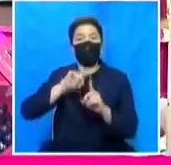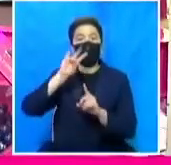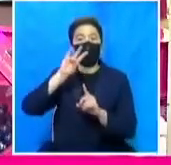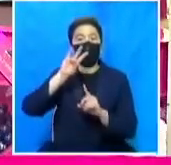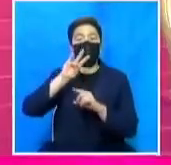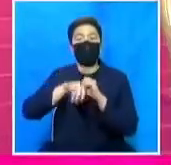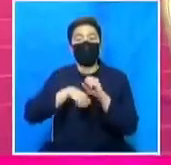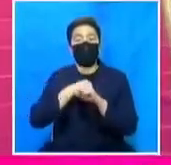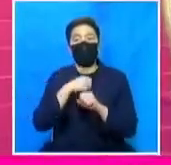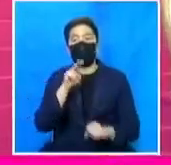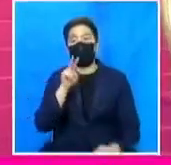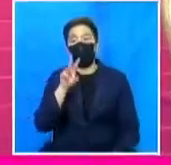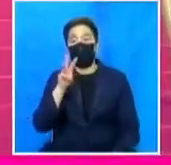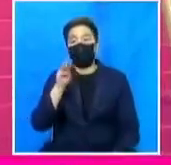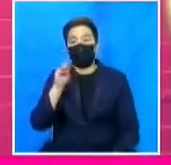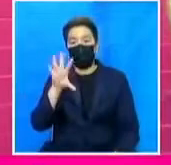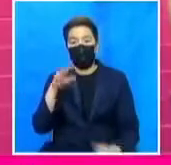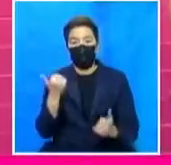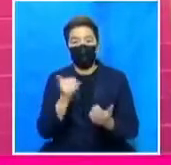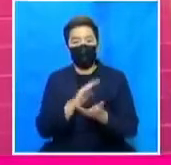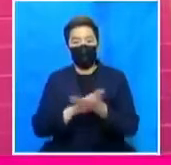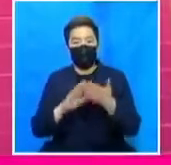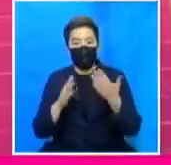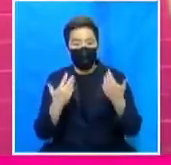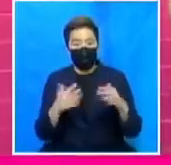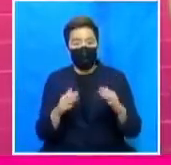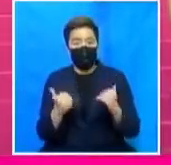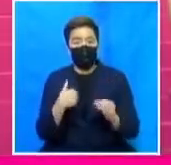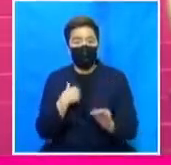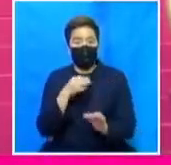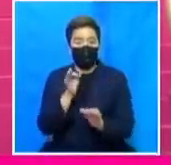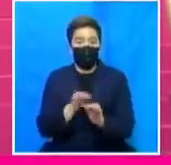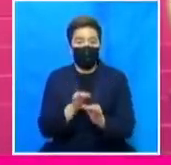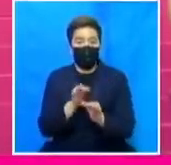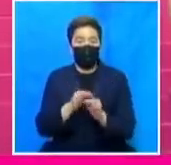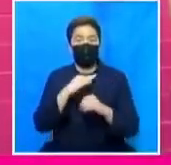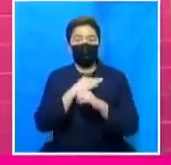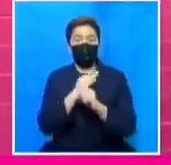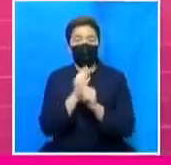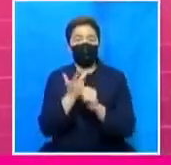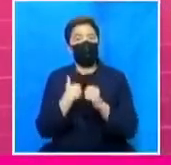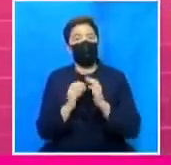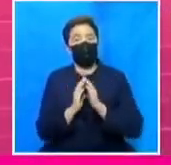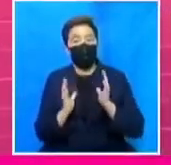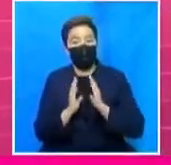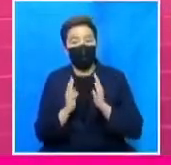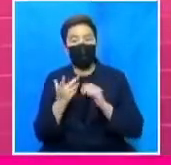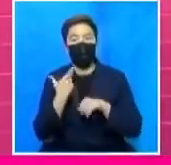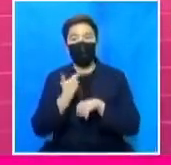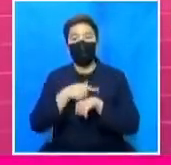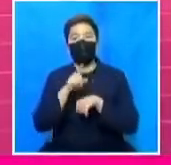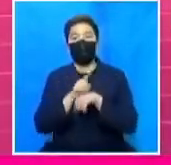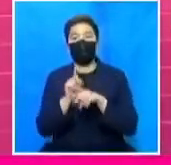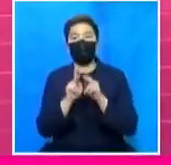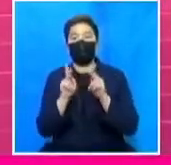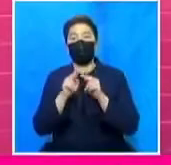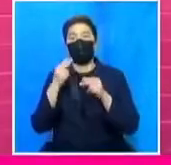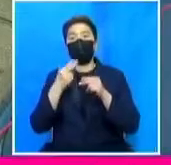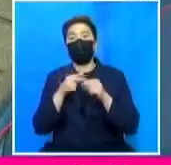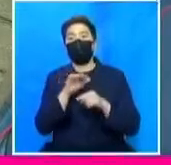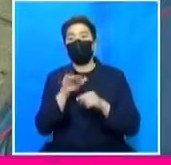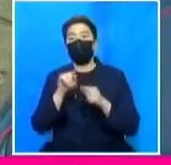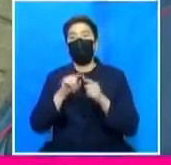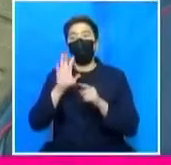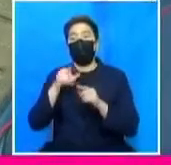คม2565เสร็จสิ้นแล้วค่ะในนามของธนาคารออมสินขอขอบพระคุณคุณเกริกไกรนาสมย